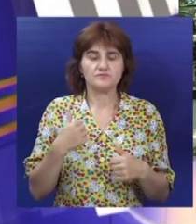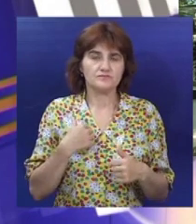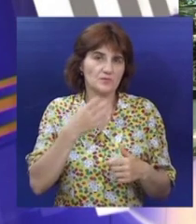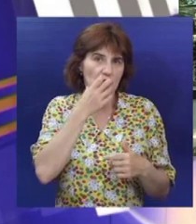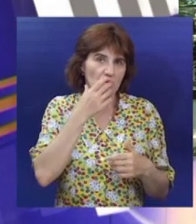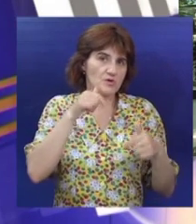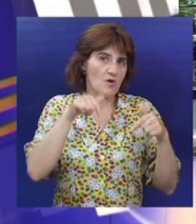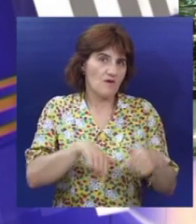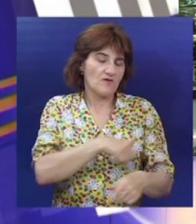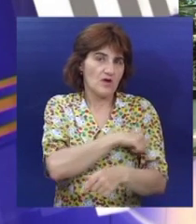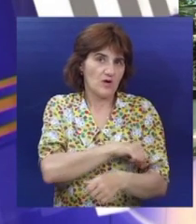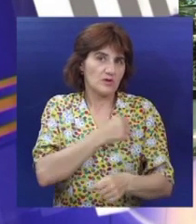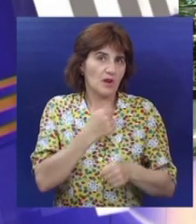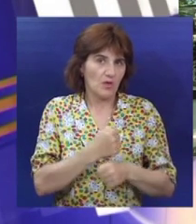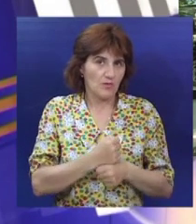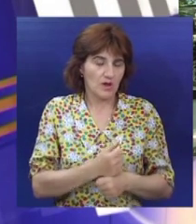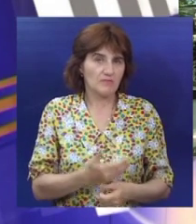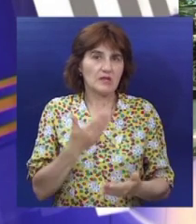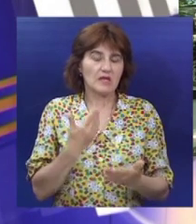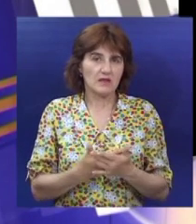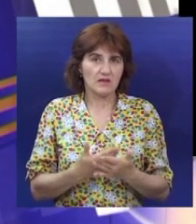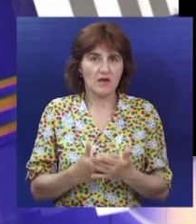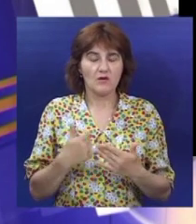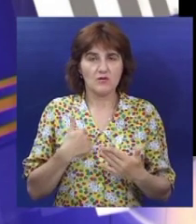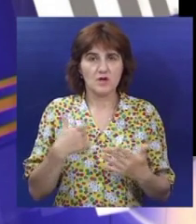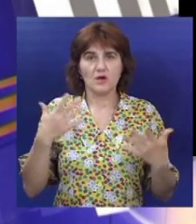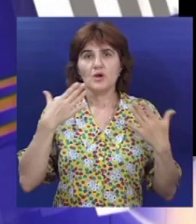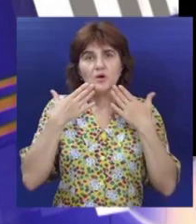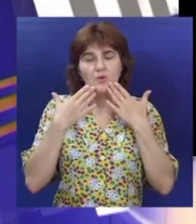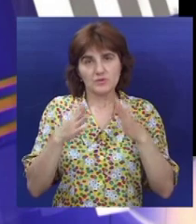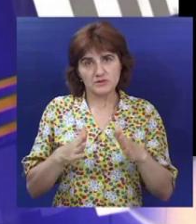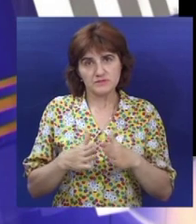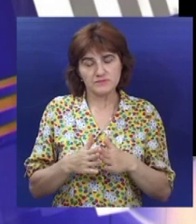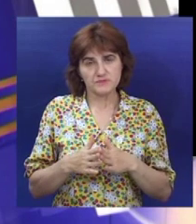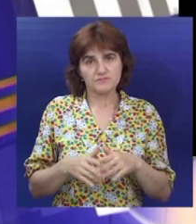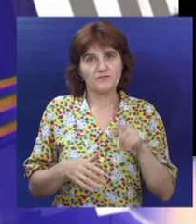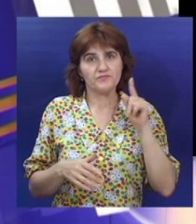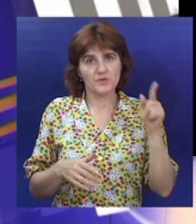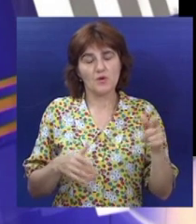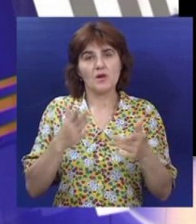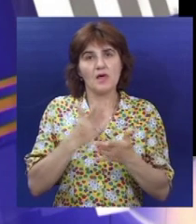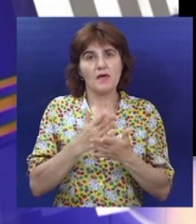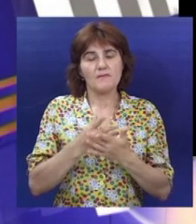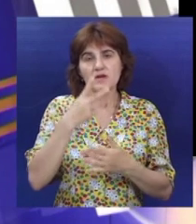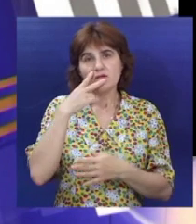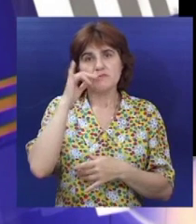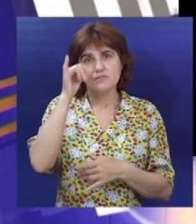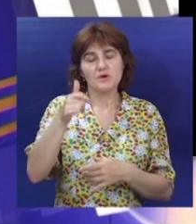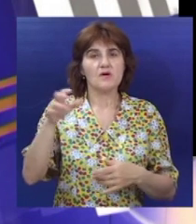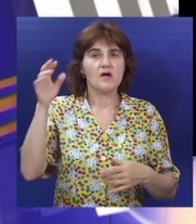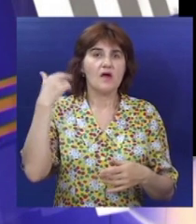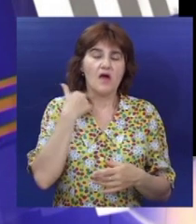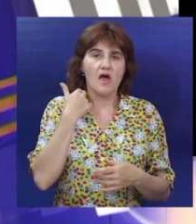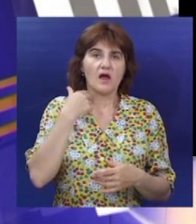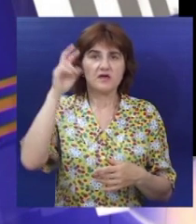I odlučili smo na ovu godinu da to uradimo i eto, ostvarilo se napokon. Pre dolaska u Srbiju, Berislav i Toši su posjetili